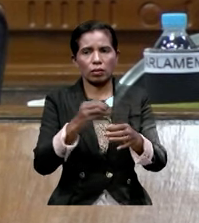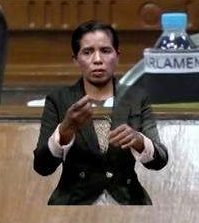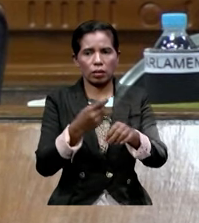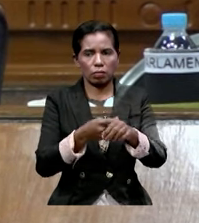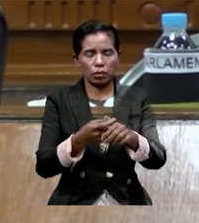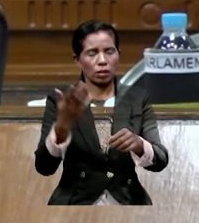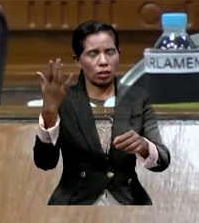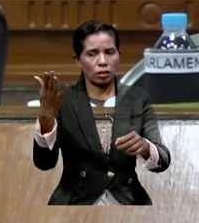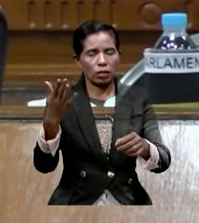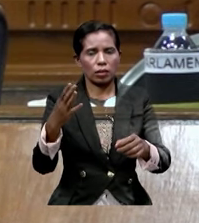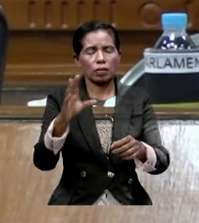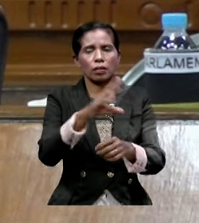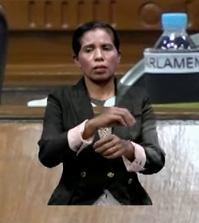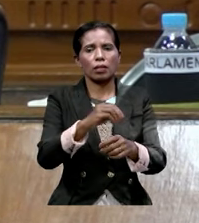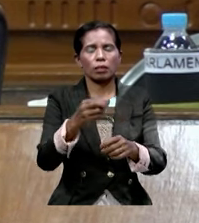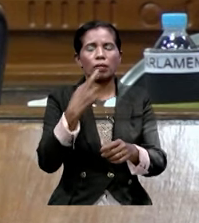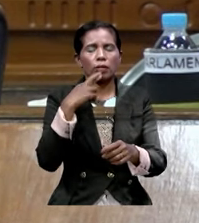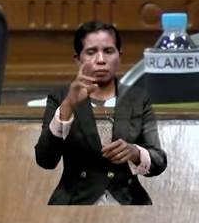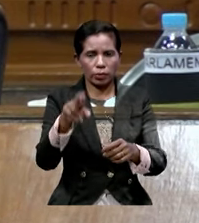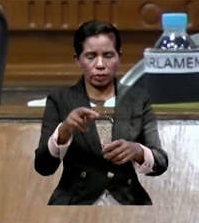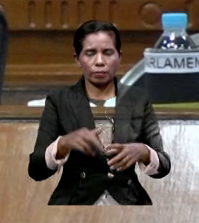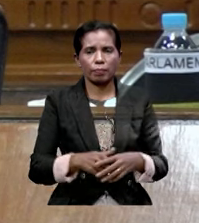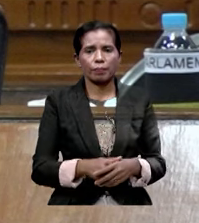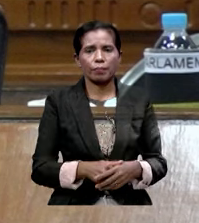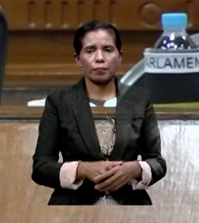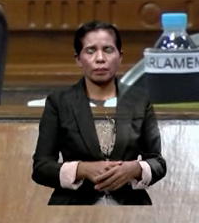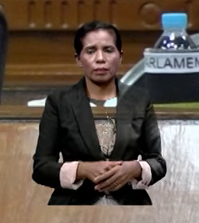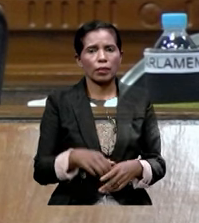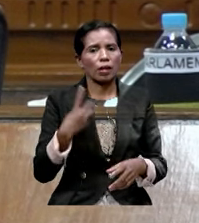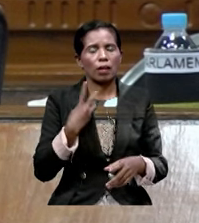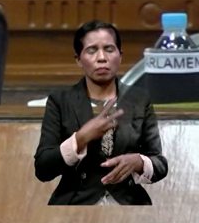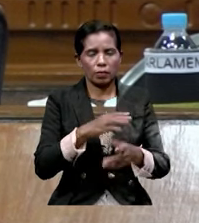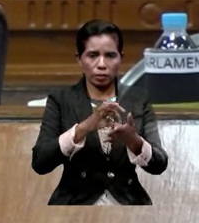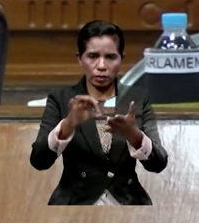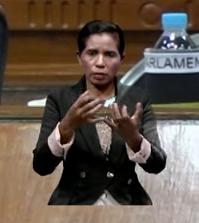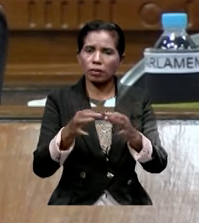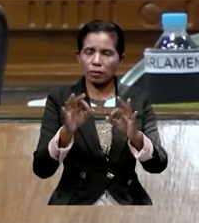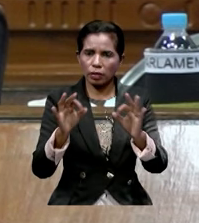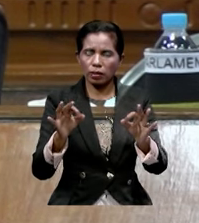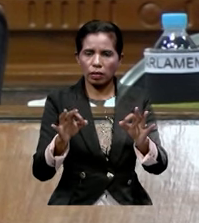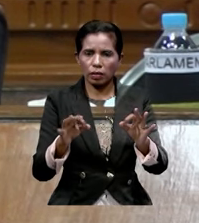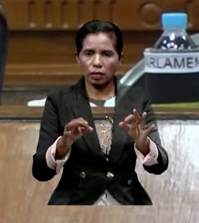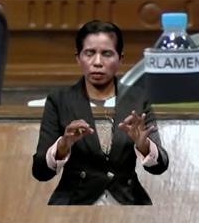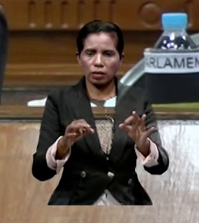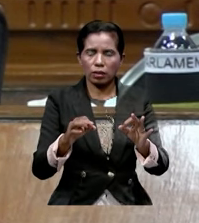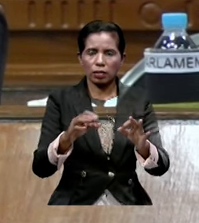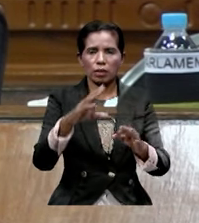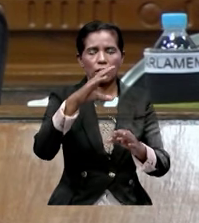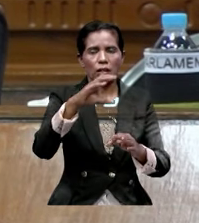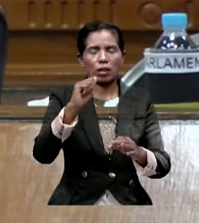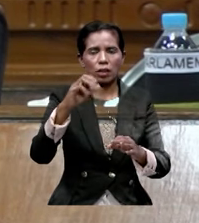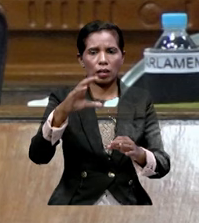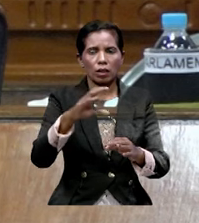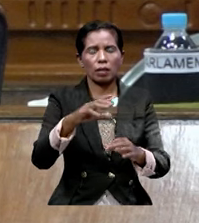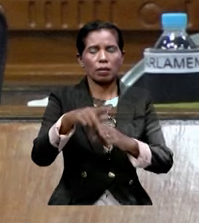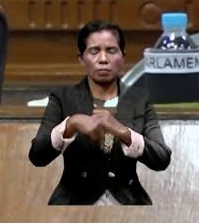ba segundo correspondencia ne. Portanto, ami mas registela de comunicado da imprensa ne be ke bankada